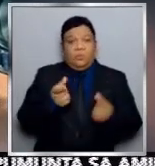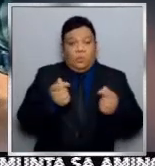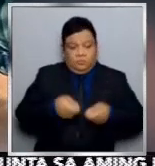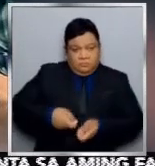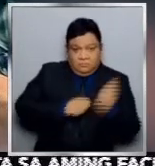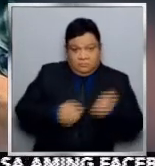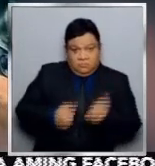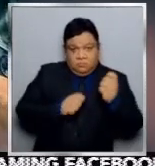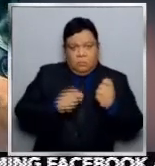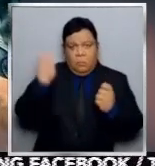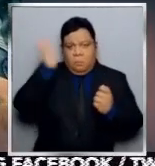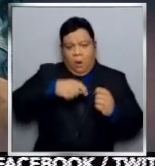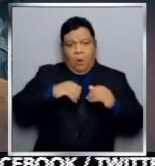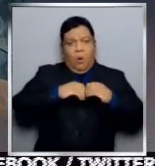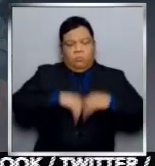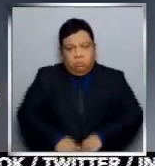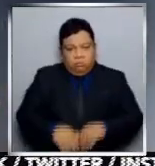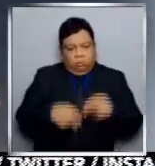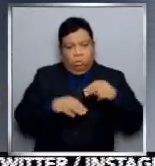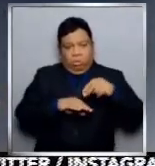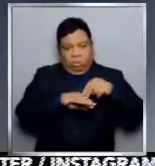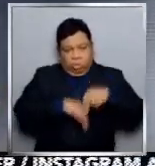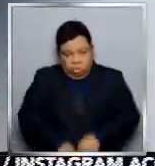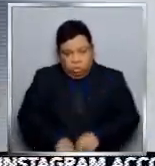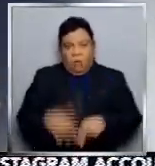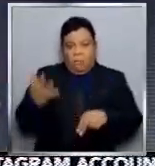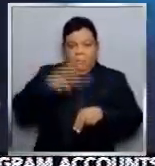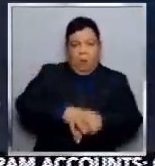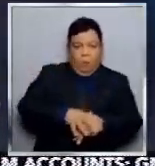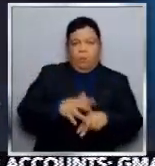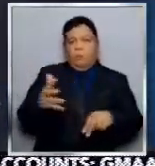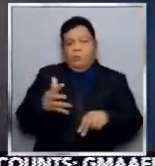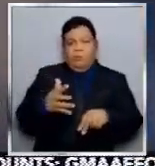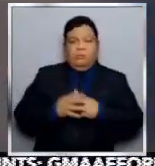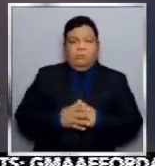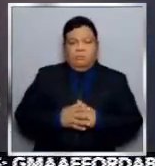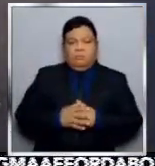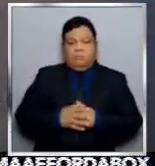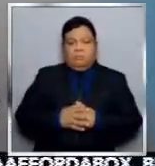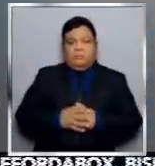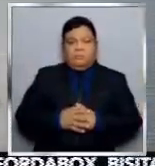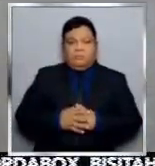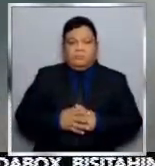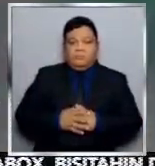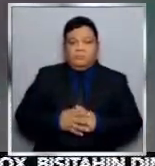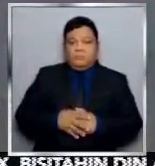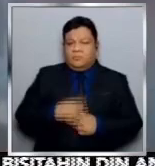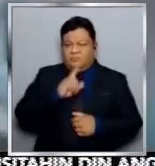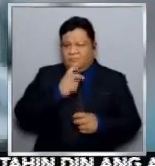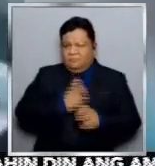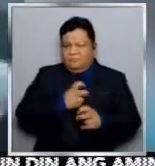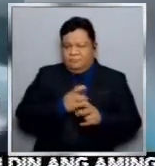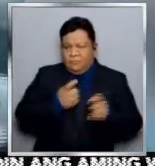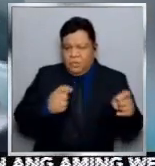jetmatic pump. Pero bigla umanong gumuho ang kanyang kinatatayuan hanggang sa tuluyang nahulog ang lalaki sa hukay. Pahirapan ang pag-rescue sa biktima